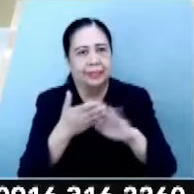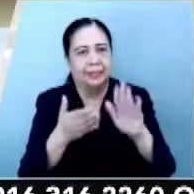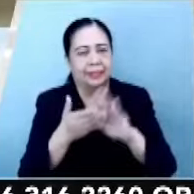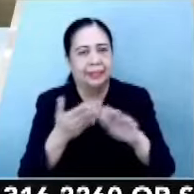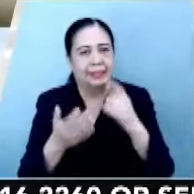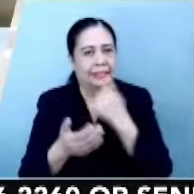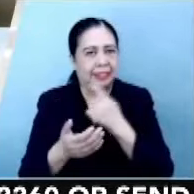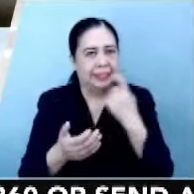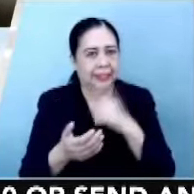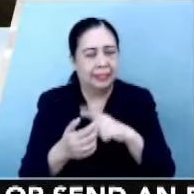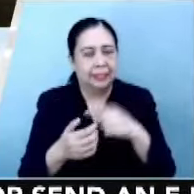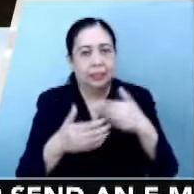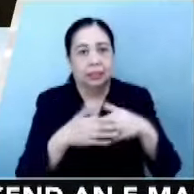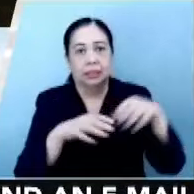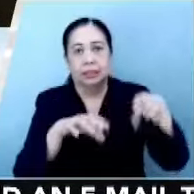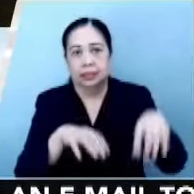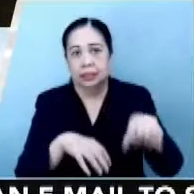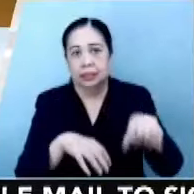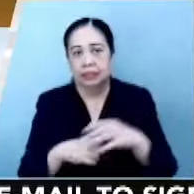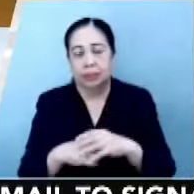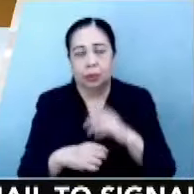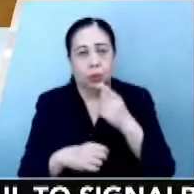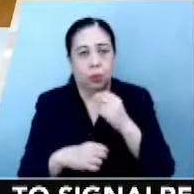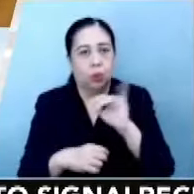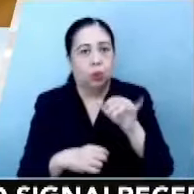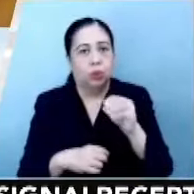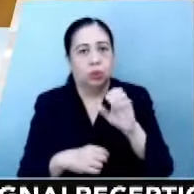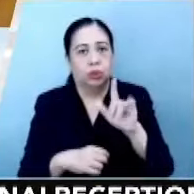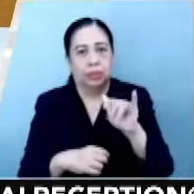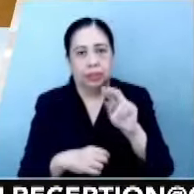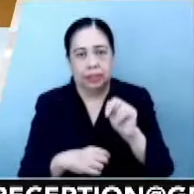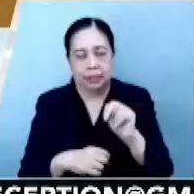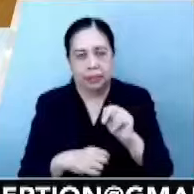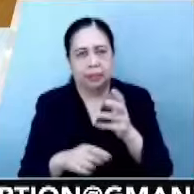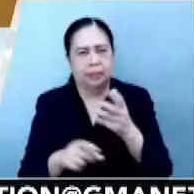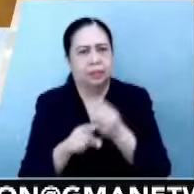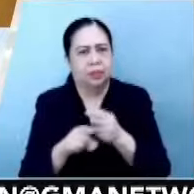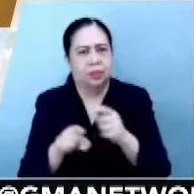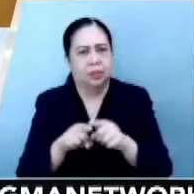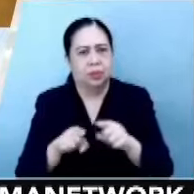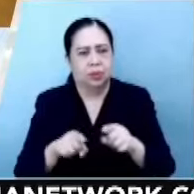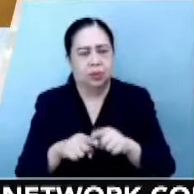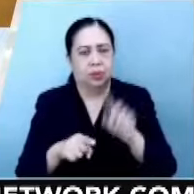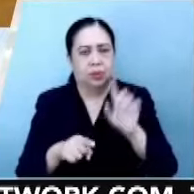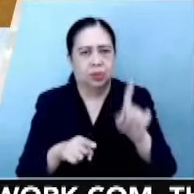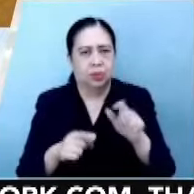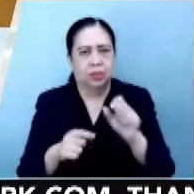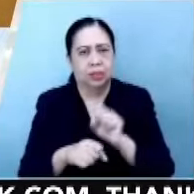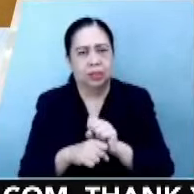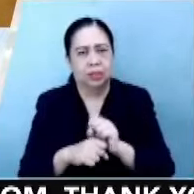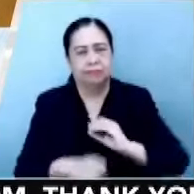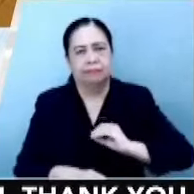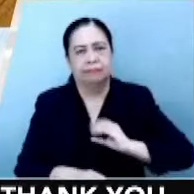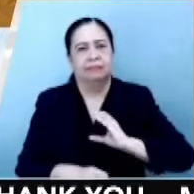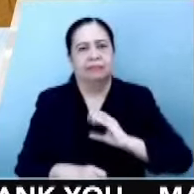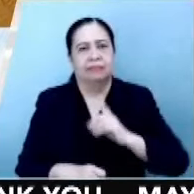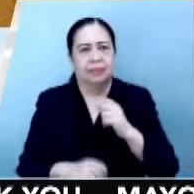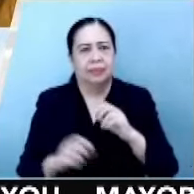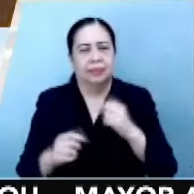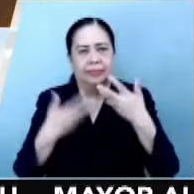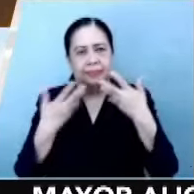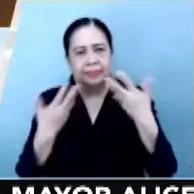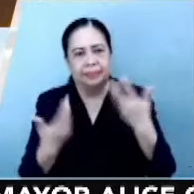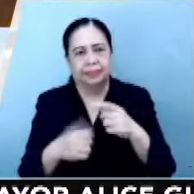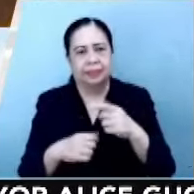ang kapitbahay ni Margie na si Jocelyn. Apektado na raw ngayon ang kanyang kumpiyansa sa sarili. Lalo